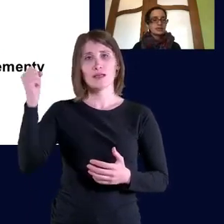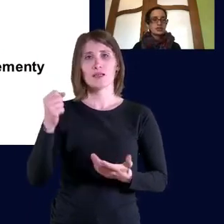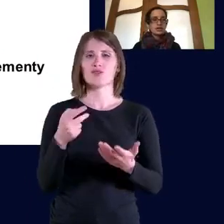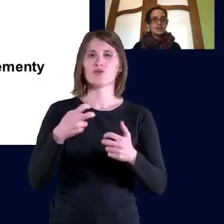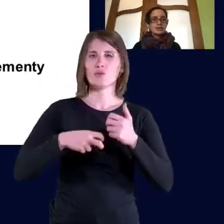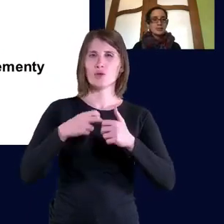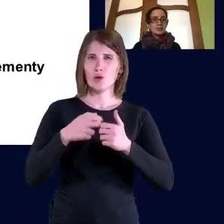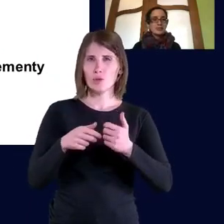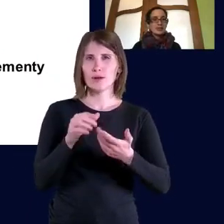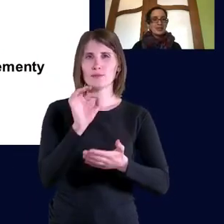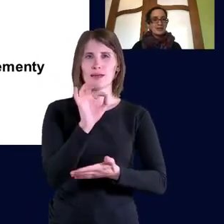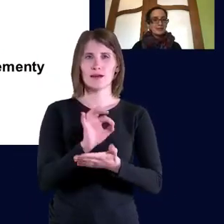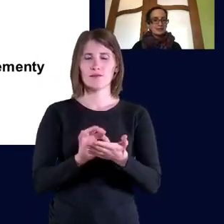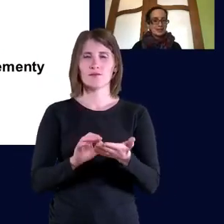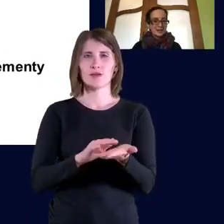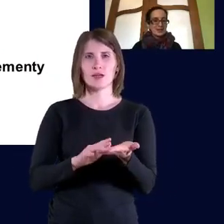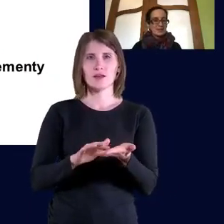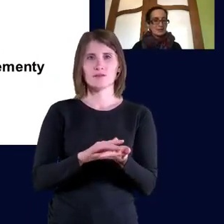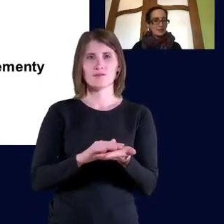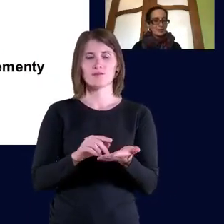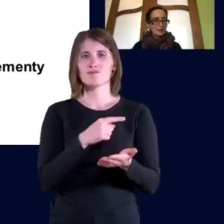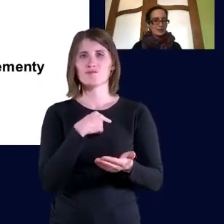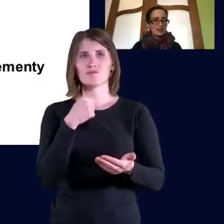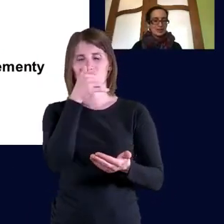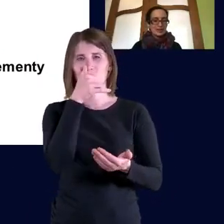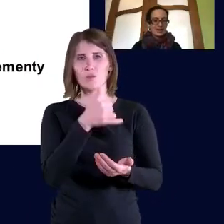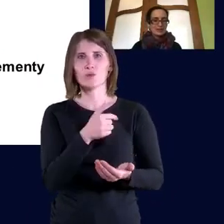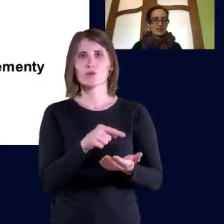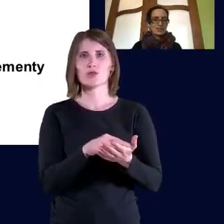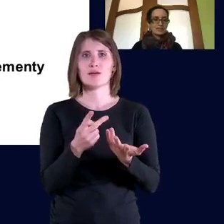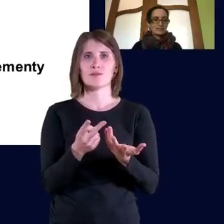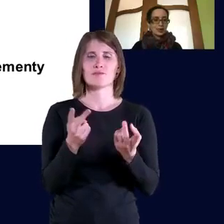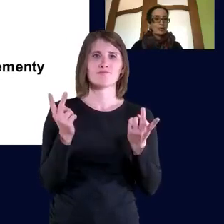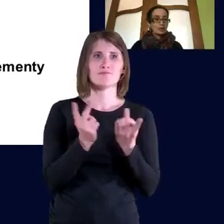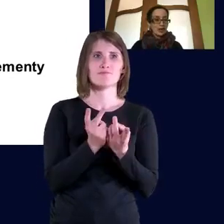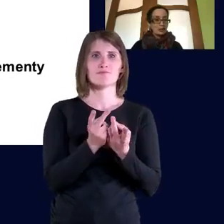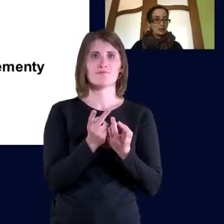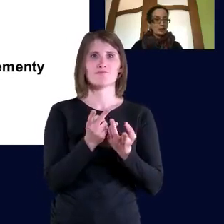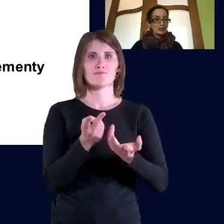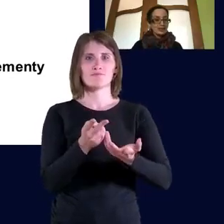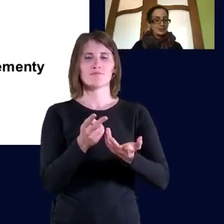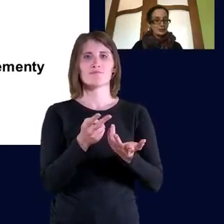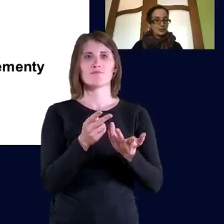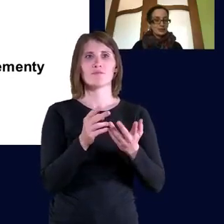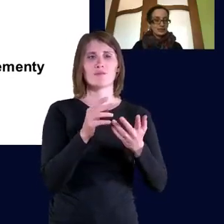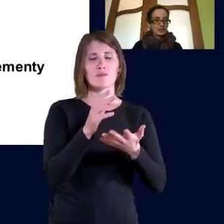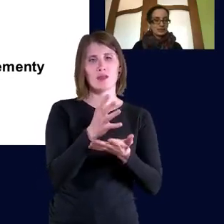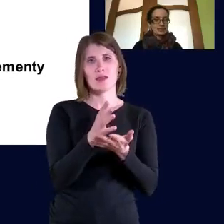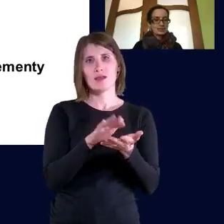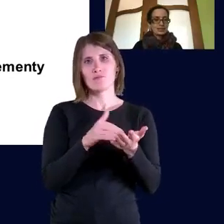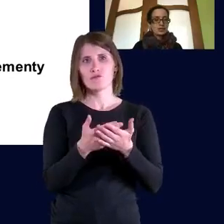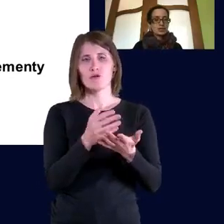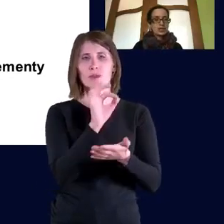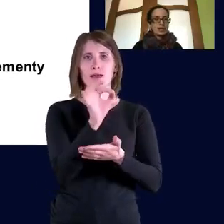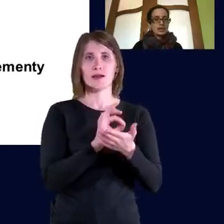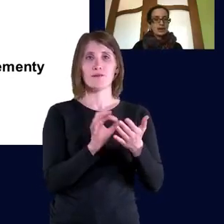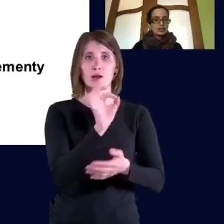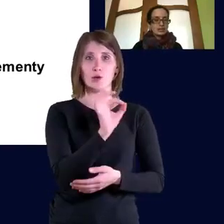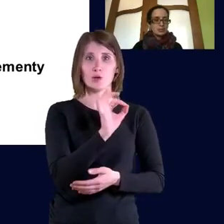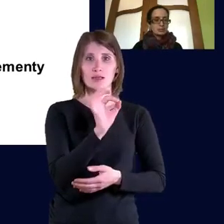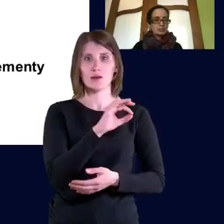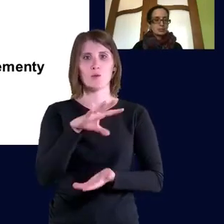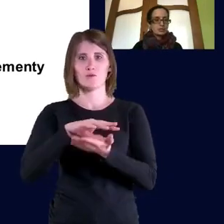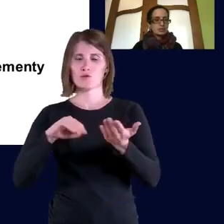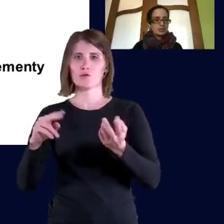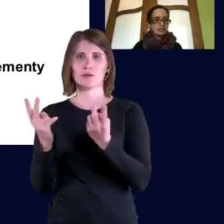dotykowe jest taki że nie możemy tej samej wielkości grafiki z oryginału tworzyć adaptacji dlatego że